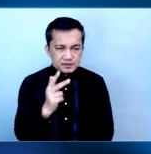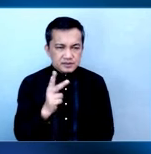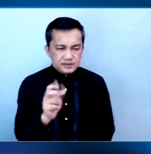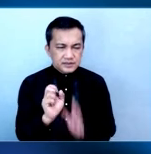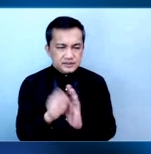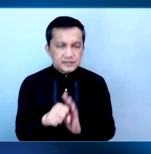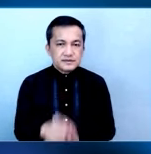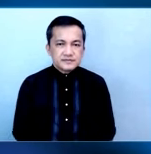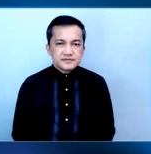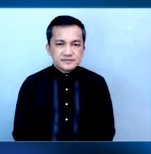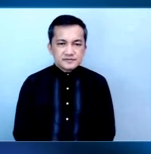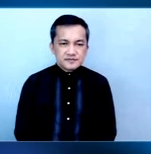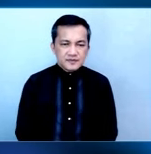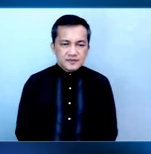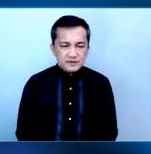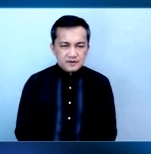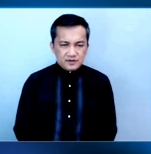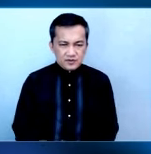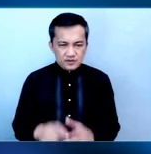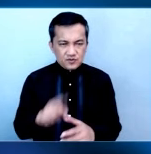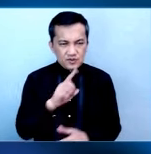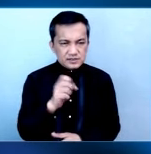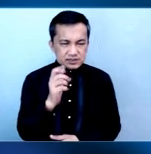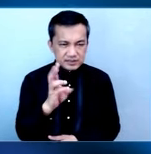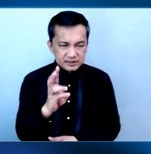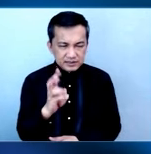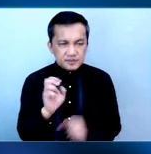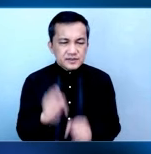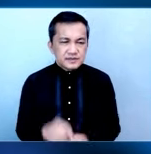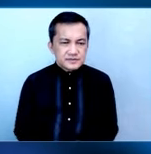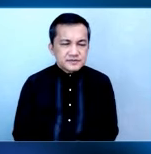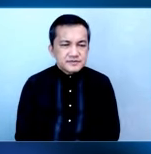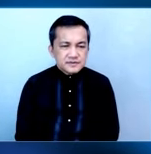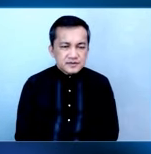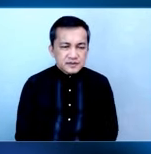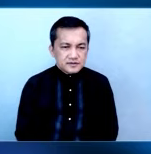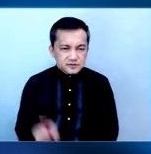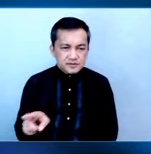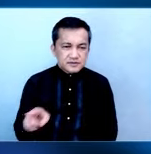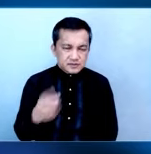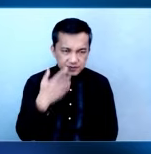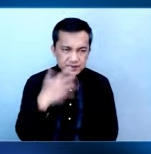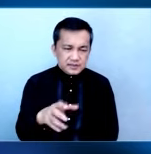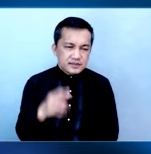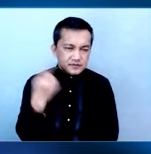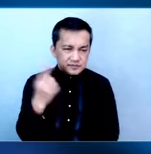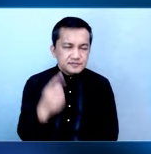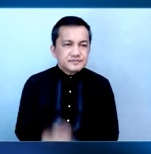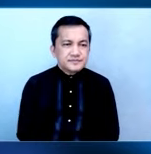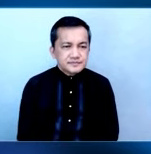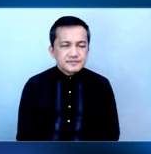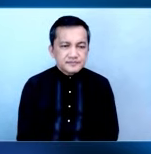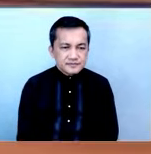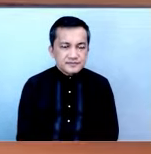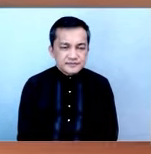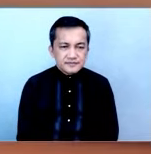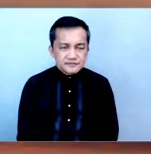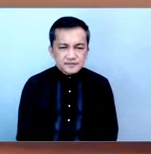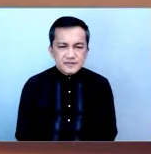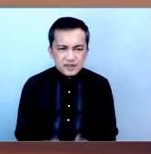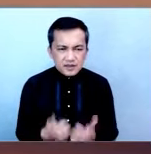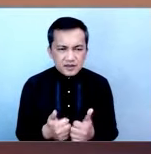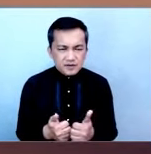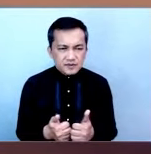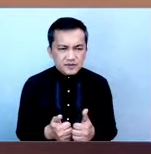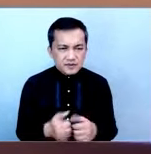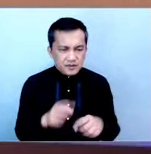po. Siguro po mga, mga 160 pwede na. So para mainitan lang po. Yeah, para mainitan lang po. Okay, so lahat may para. Pero paano nga ba mapatagal ang shelf